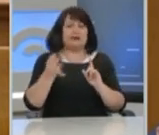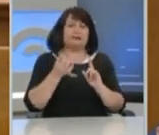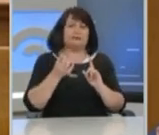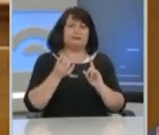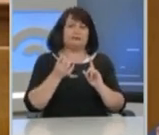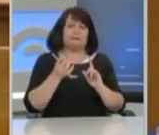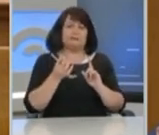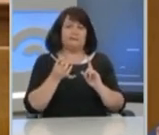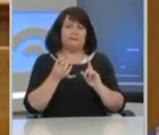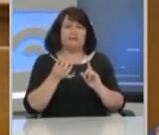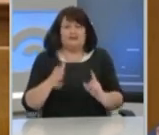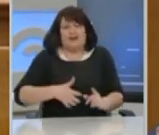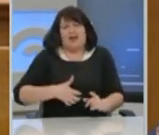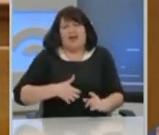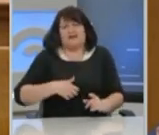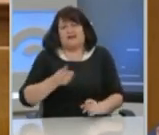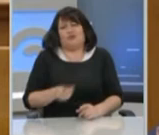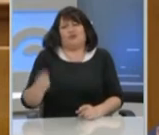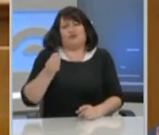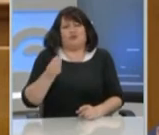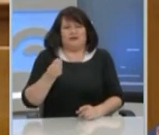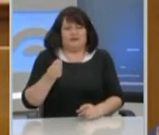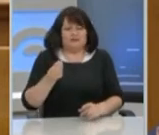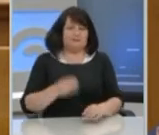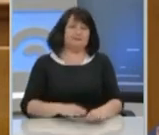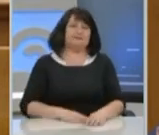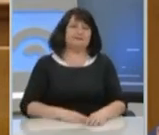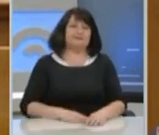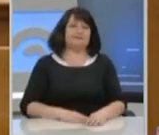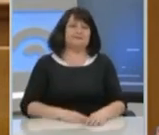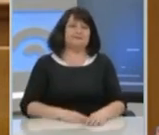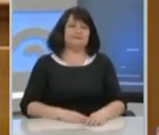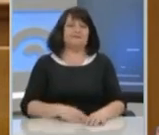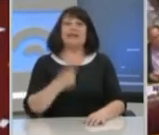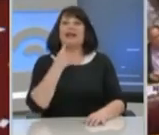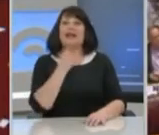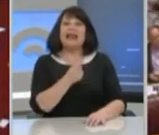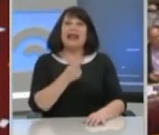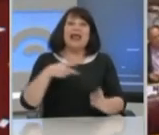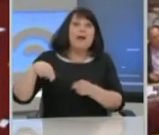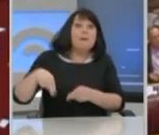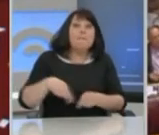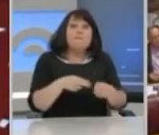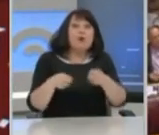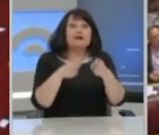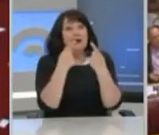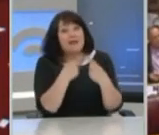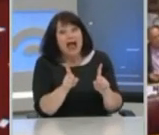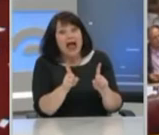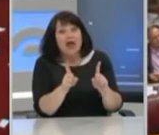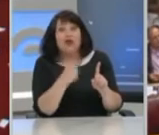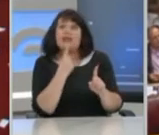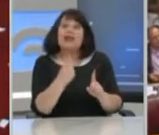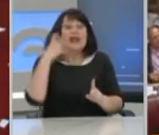Το πλέον φεδρό είναι αυτό. Εσείς άλλο που ποτάμι μήνες... και άλλο Θεοδωράκη από εσάς. Όχι το, όχι το κύριε Σταύρο, που... δεν εννοώ το